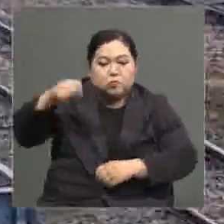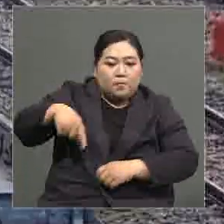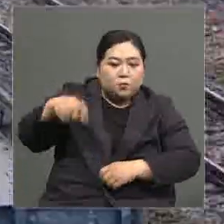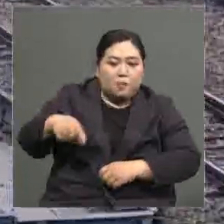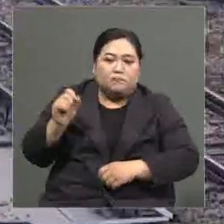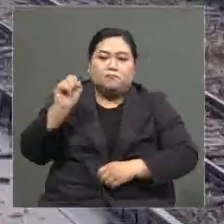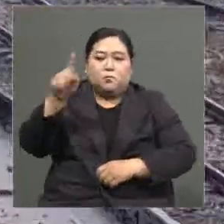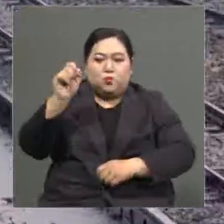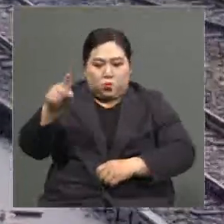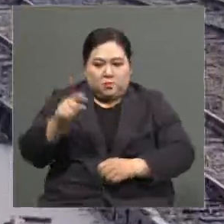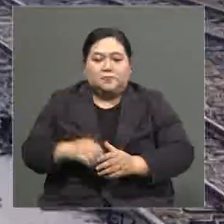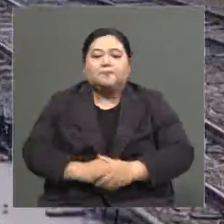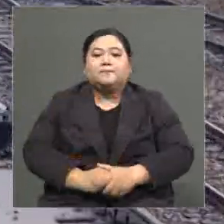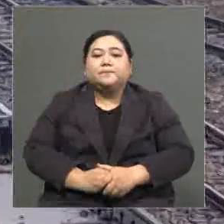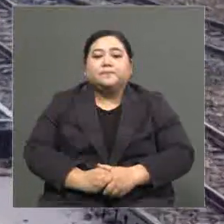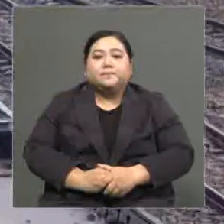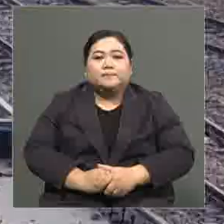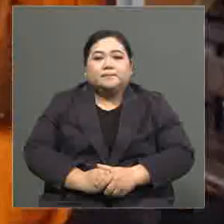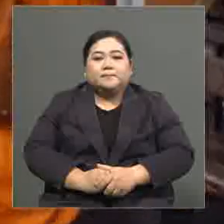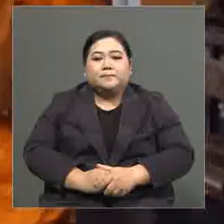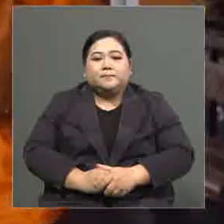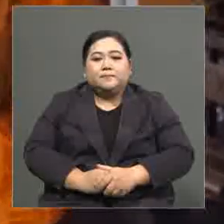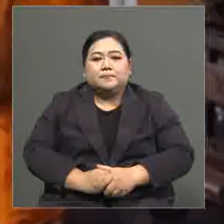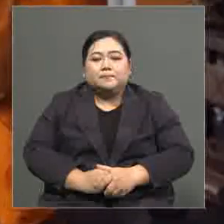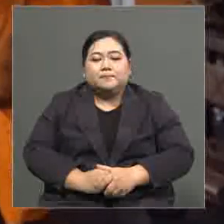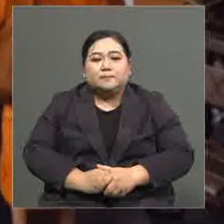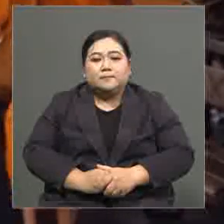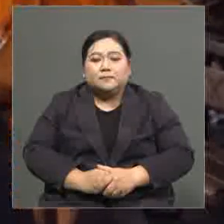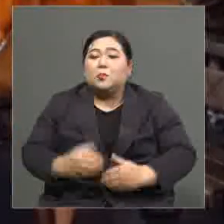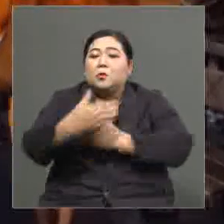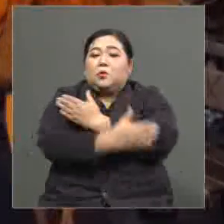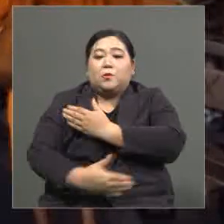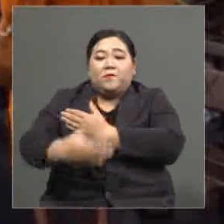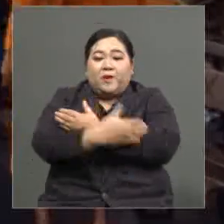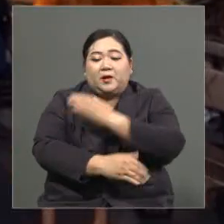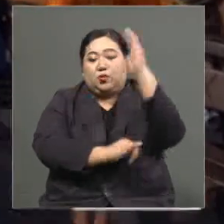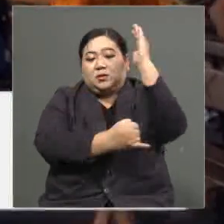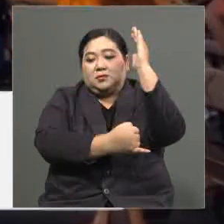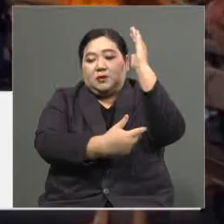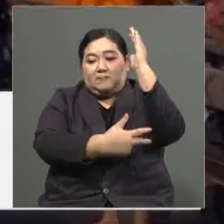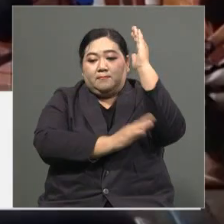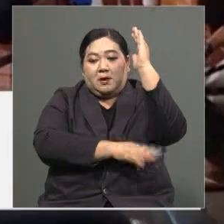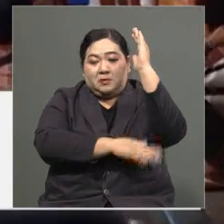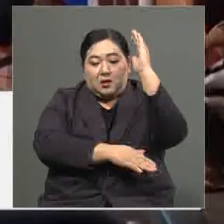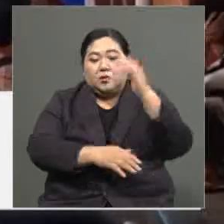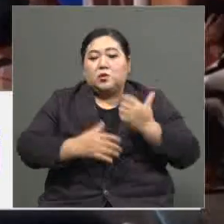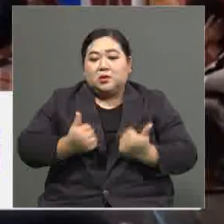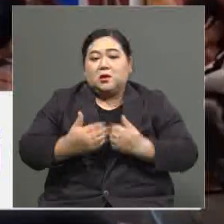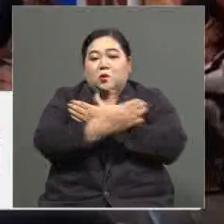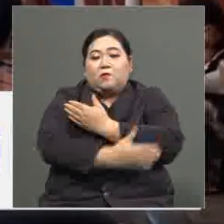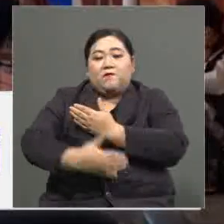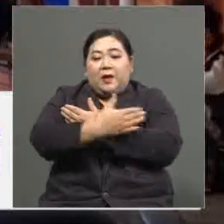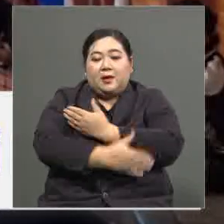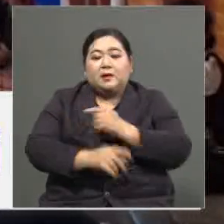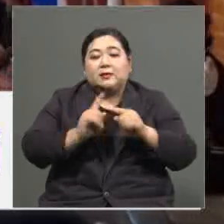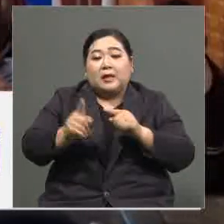เปิดการเดินรถได้ตามปกติครับอย่างไรก็ตามการเดินรถไฟในพื้นที่จังหวัดชายแดนภาคใต้ล่าสุดรถไฟทุกขบวนเปิด